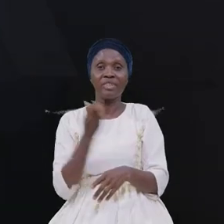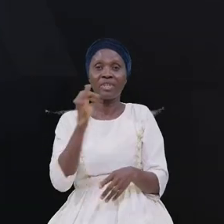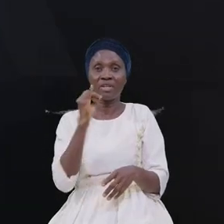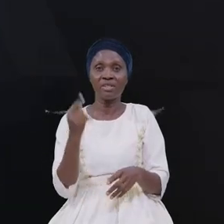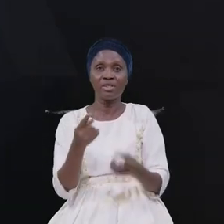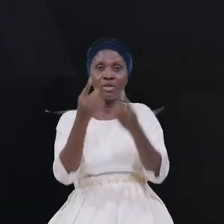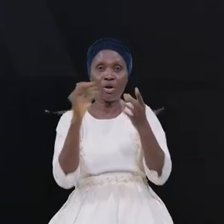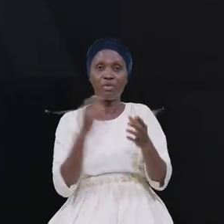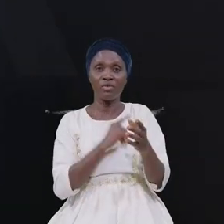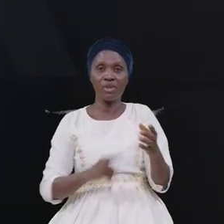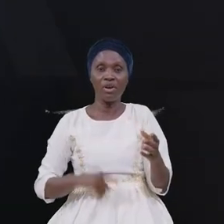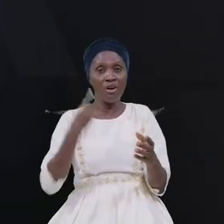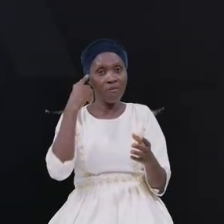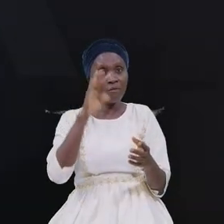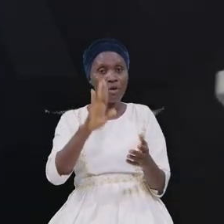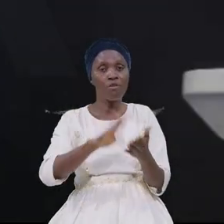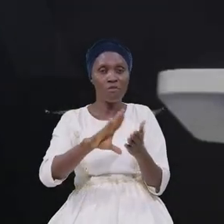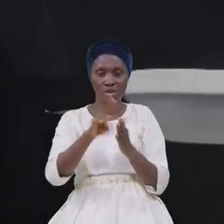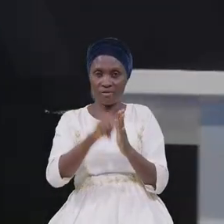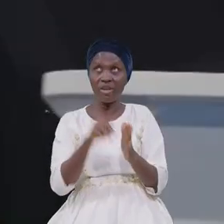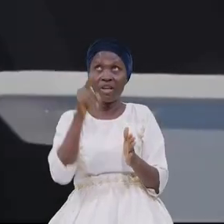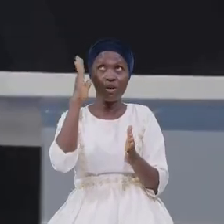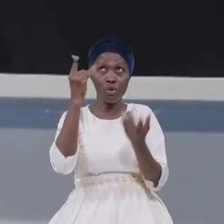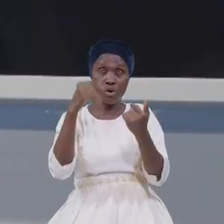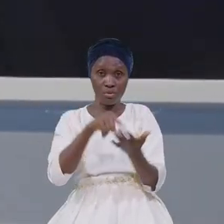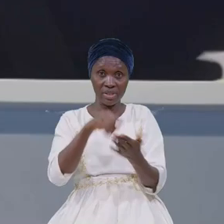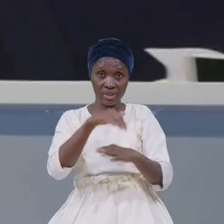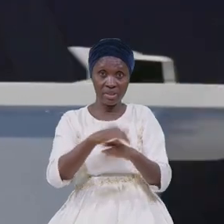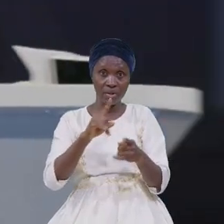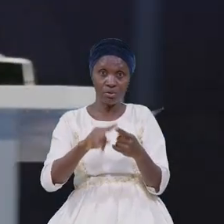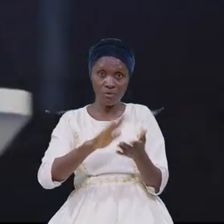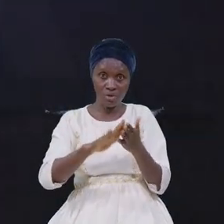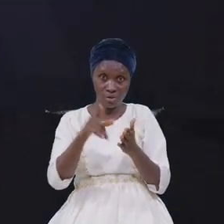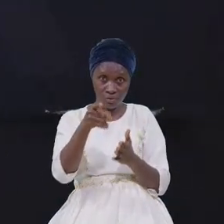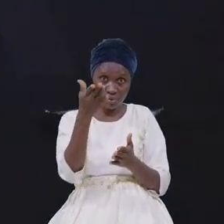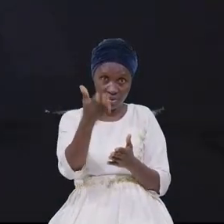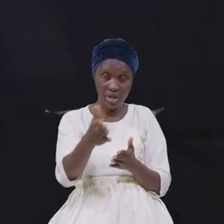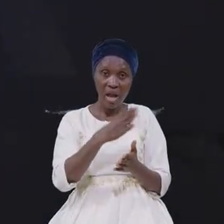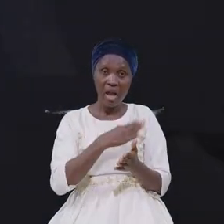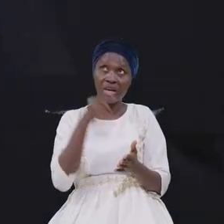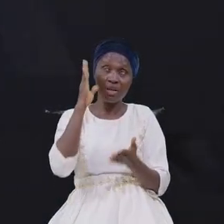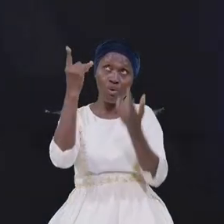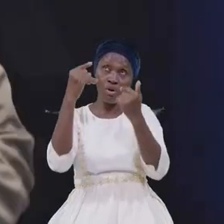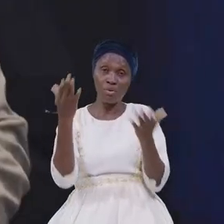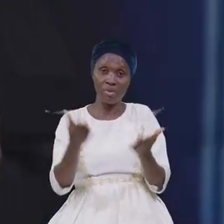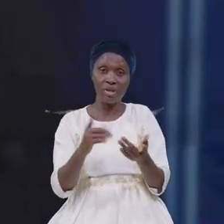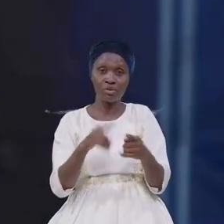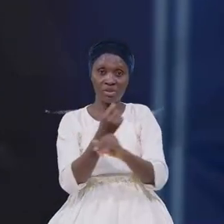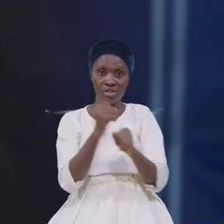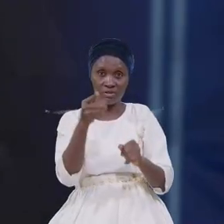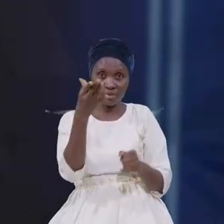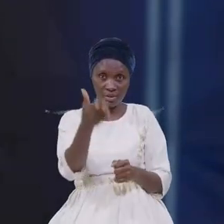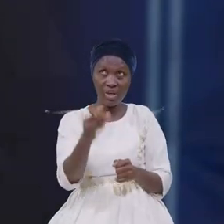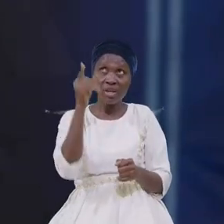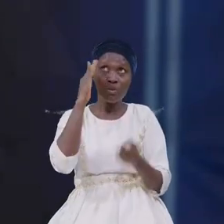pardon. Il viendra ce soir vous pardonner là-bas. Il viendra ce soir vous sauver là-bas. Il viendra